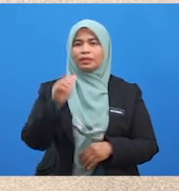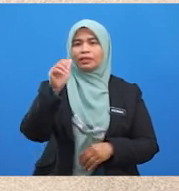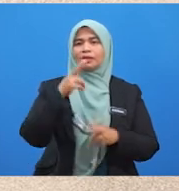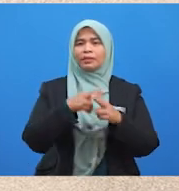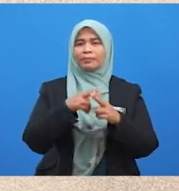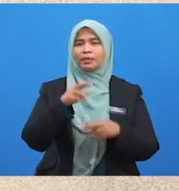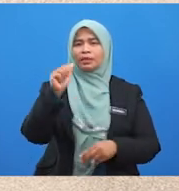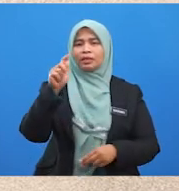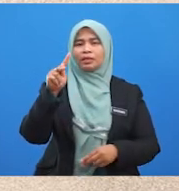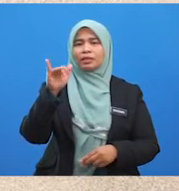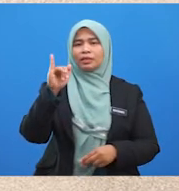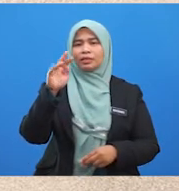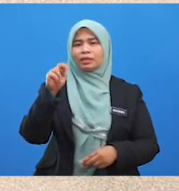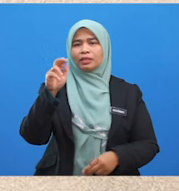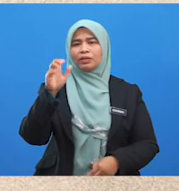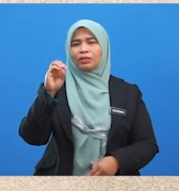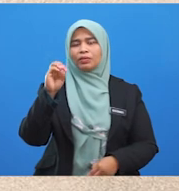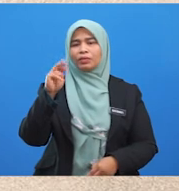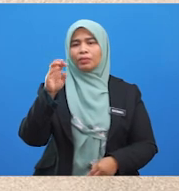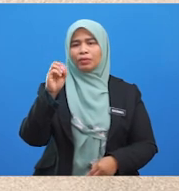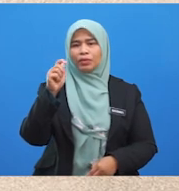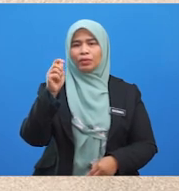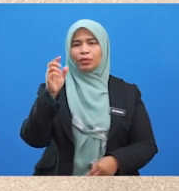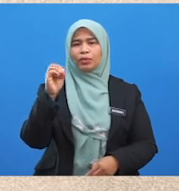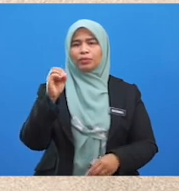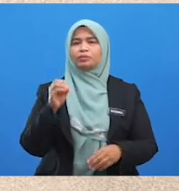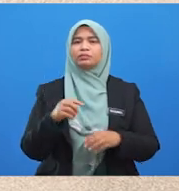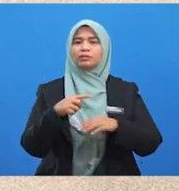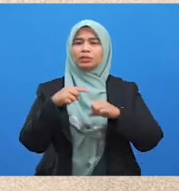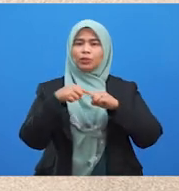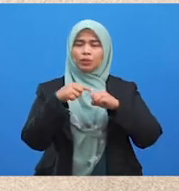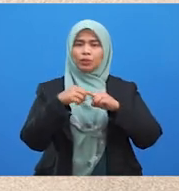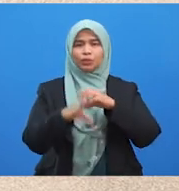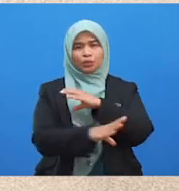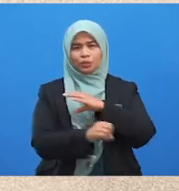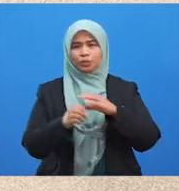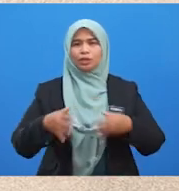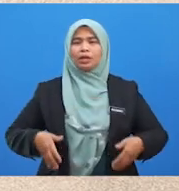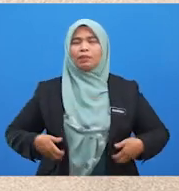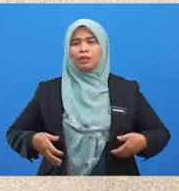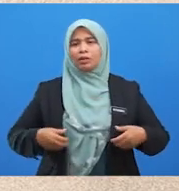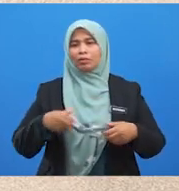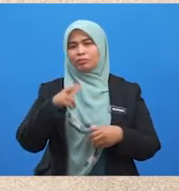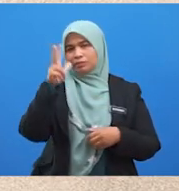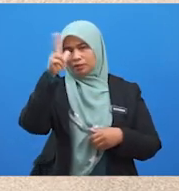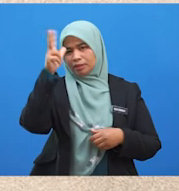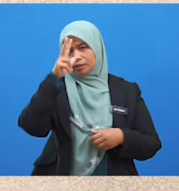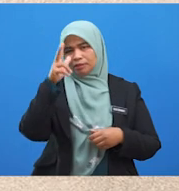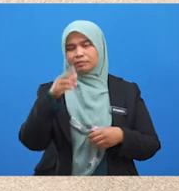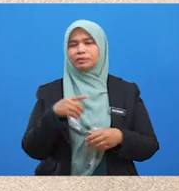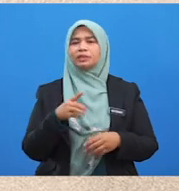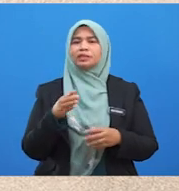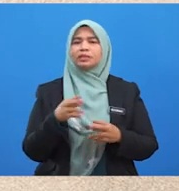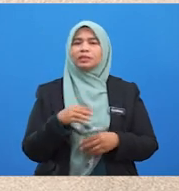Akinomoto. Dia dituduh mencuri beruk subsidi kerajaan. Akinomoto juga